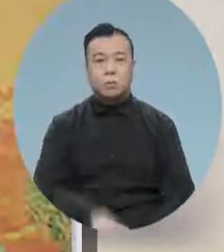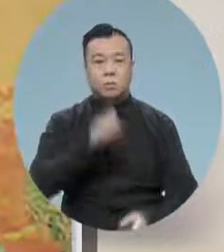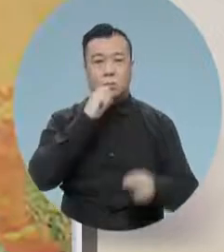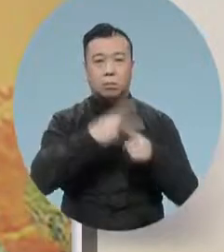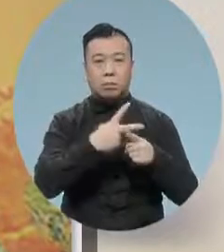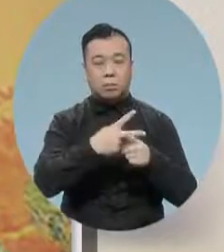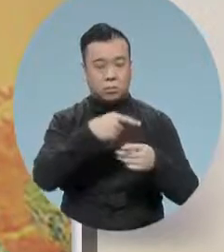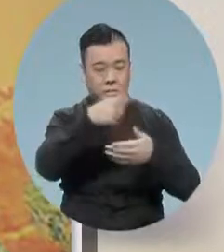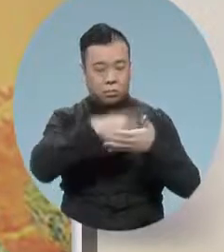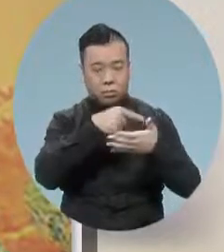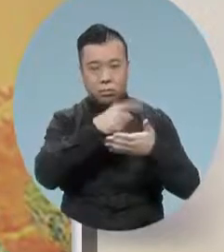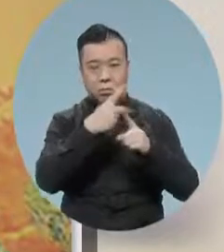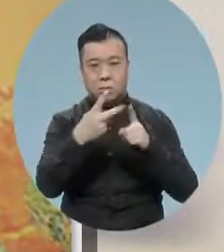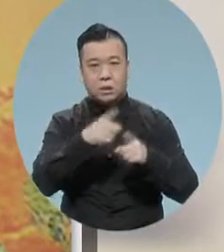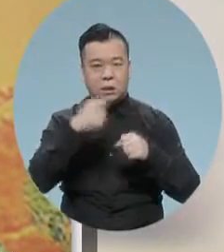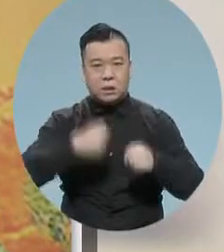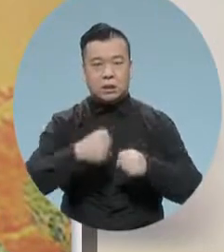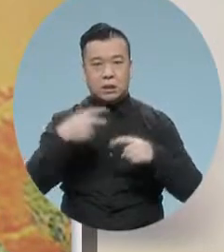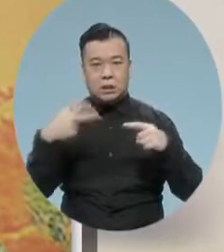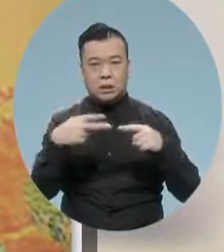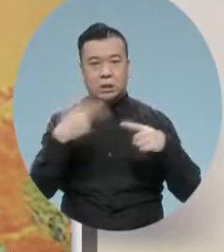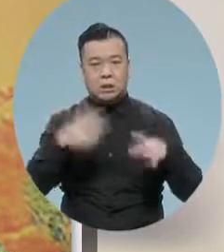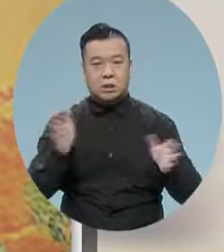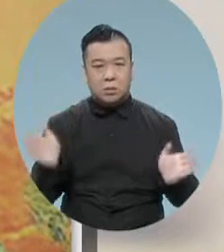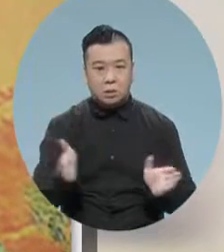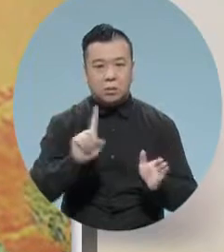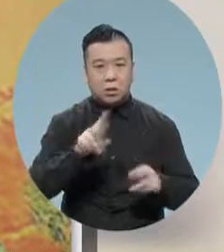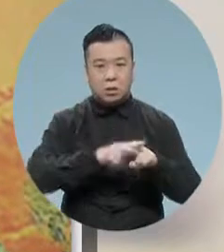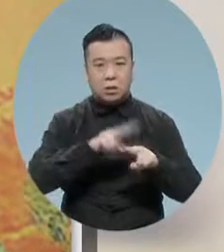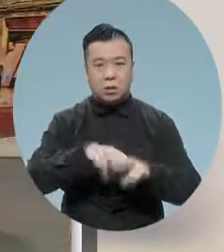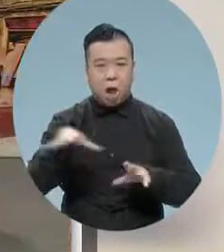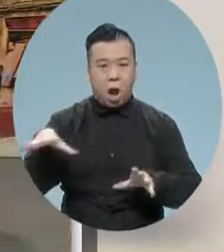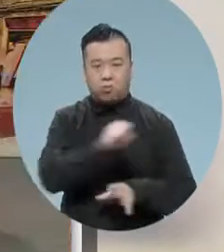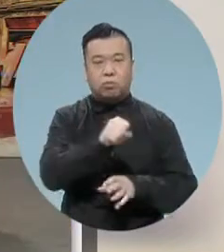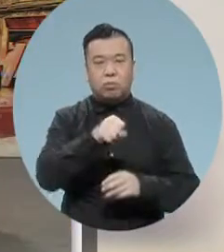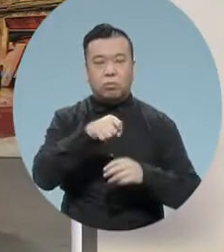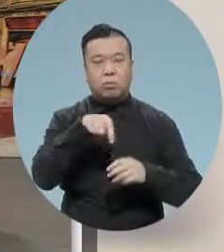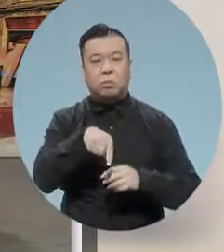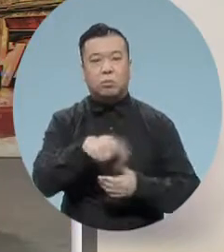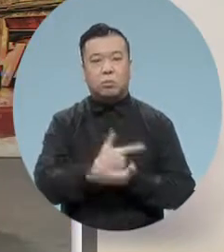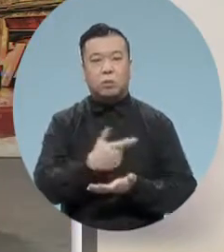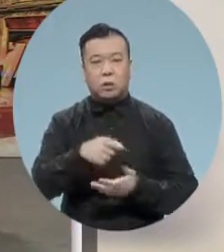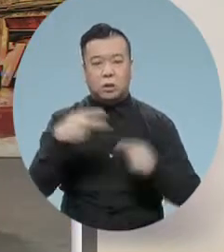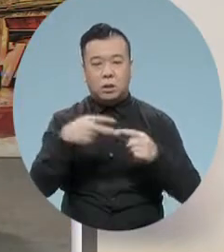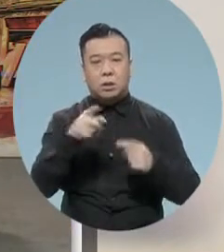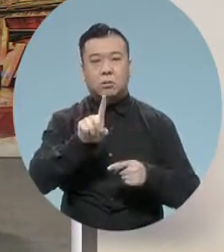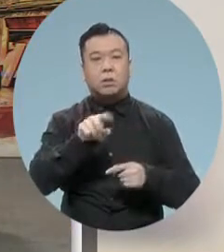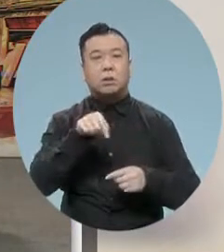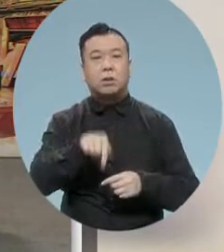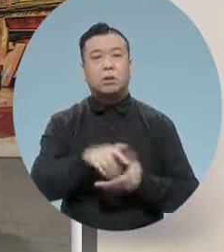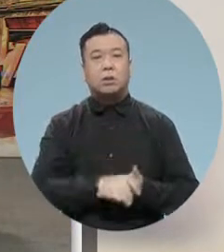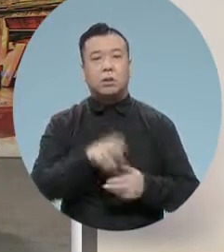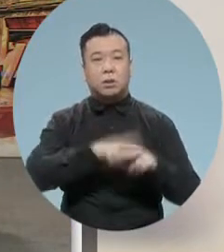12條咧就係講堅持一國兩制同埋推進祖國嘅統一。 其實一國兩制本身已經成為